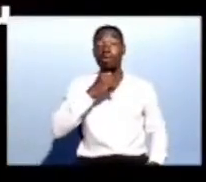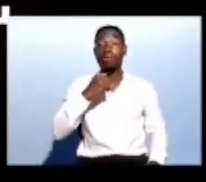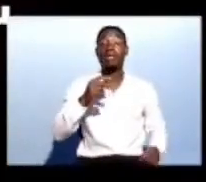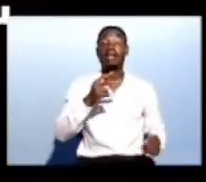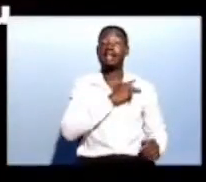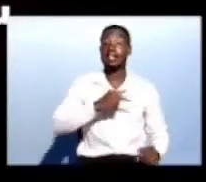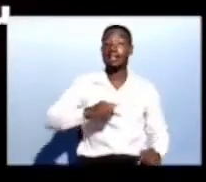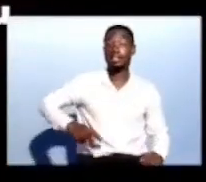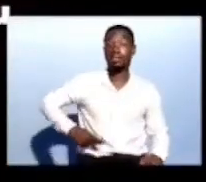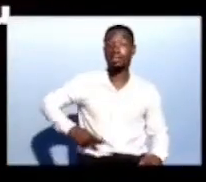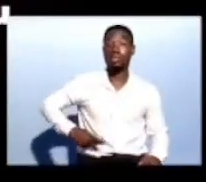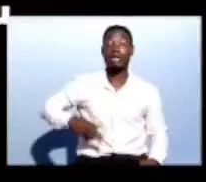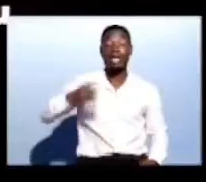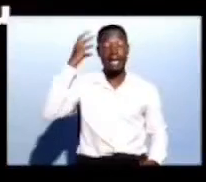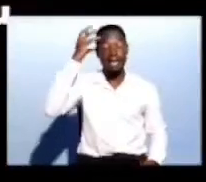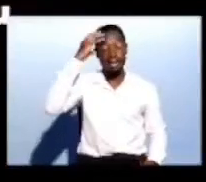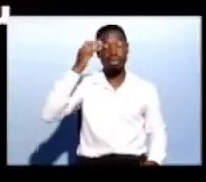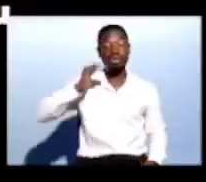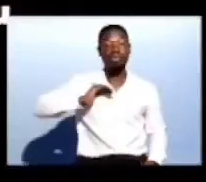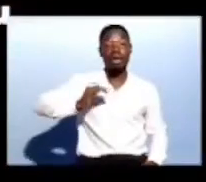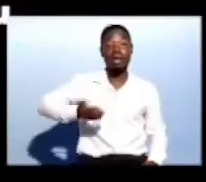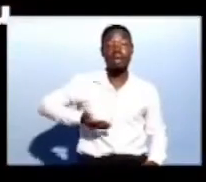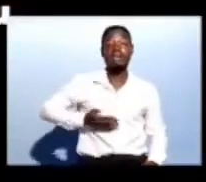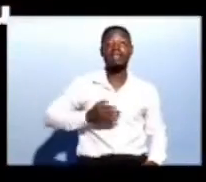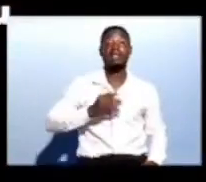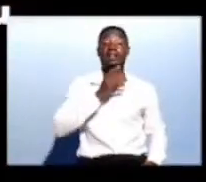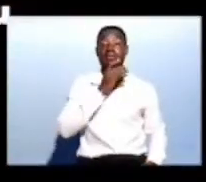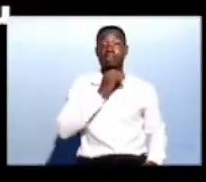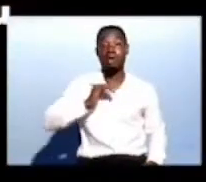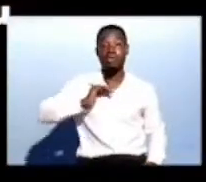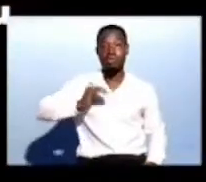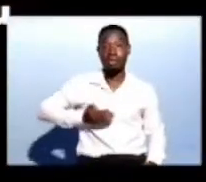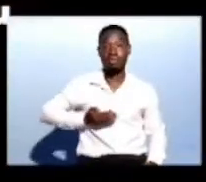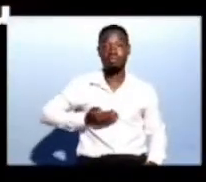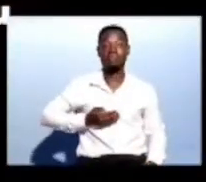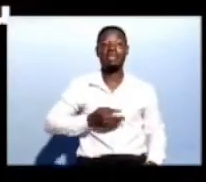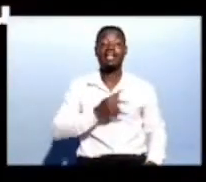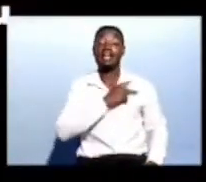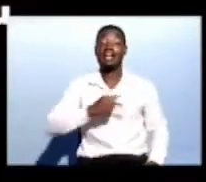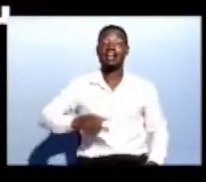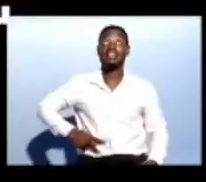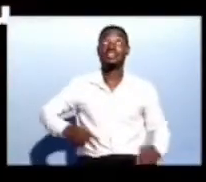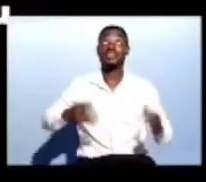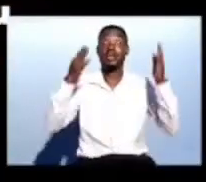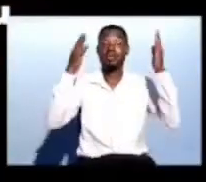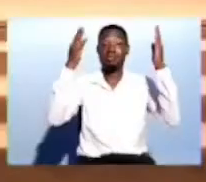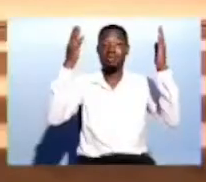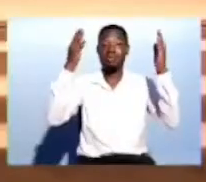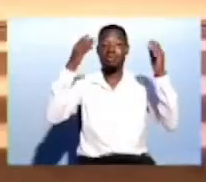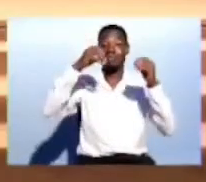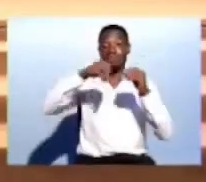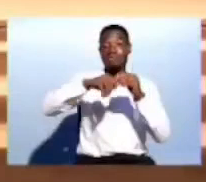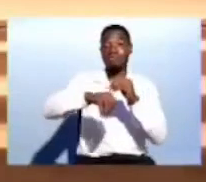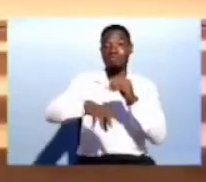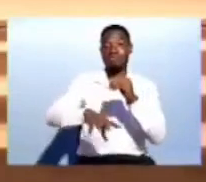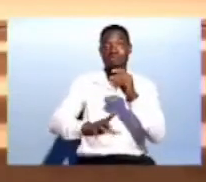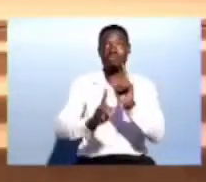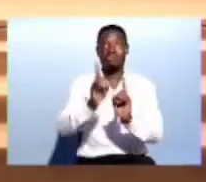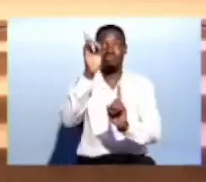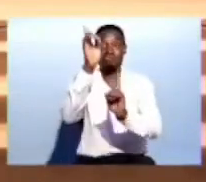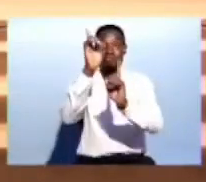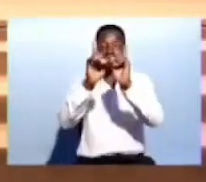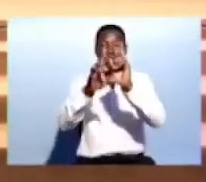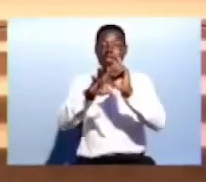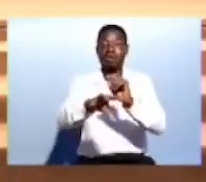cha mwanamke ni mwanaume, na kichwa cha Kristo ni Mungu. Ule mzizi unanyonya kutoka kwenye